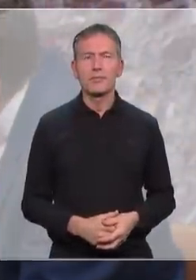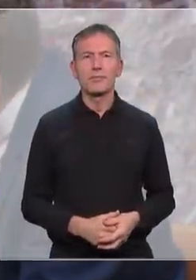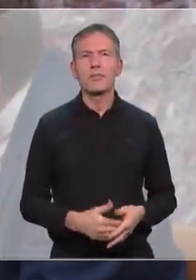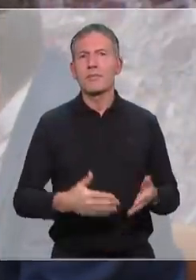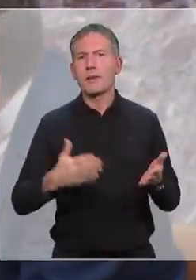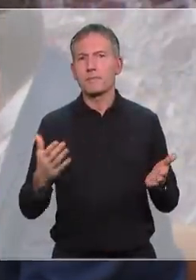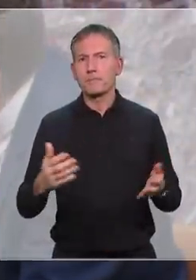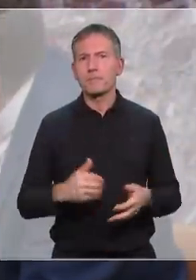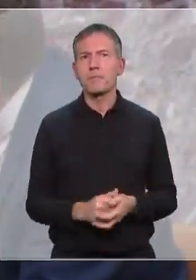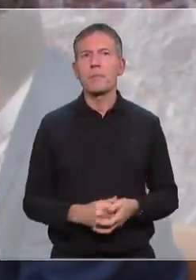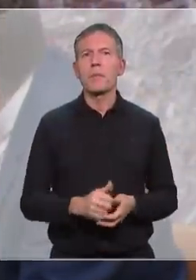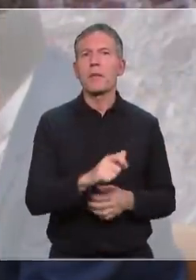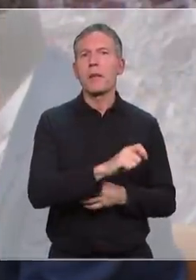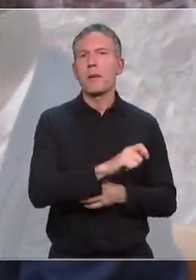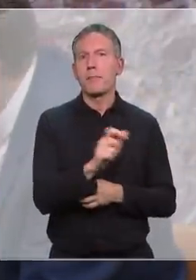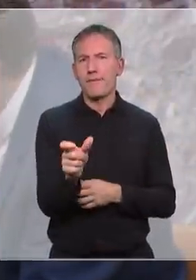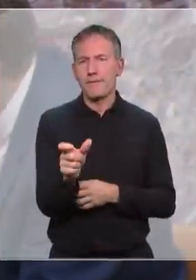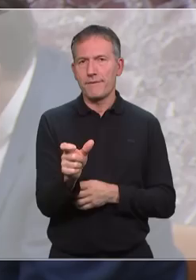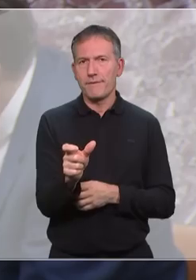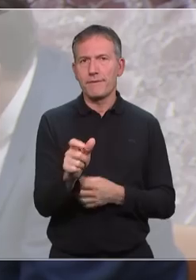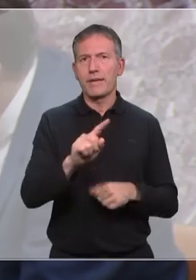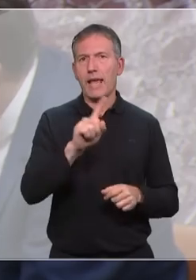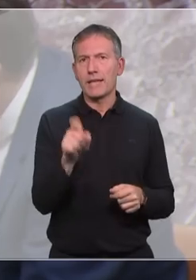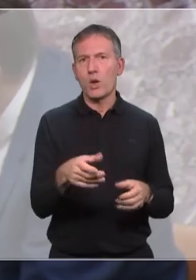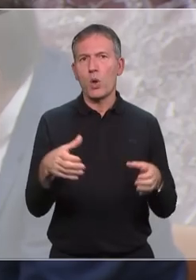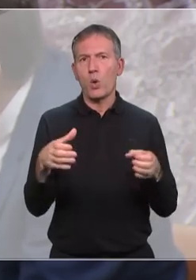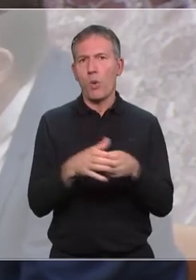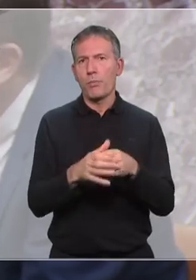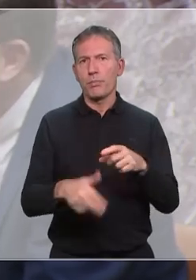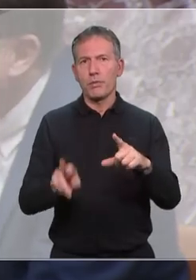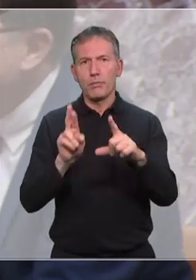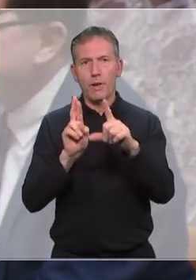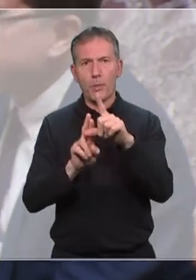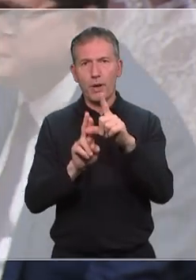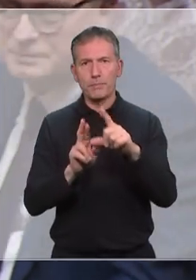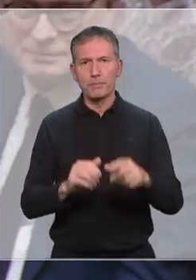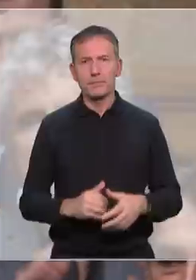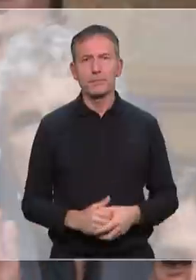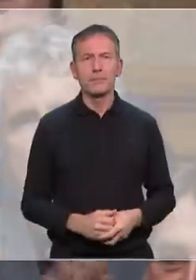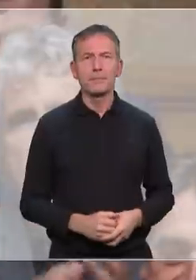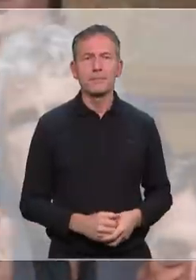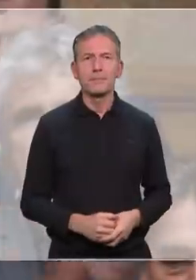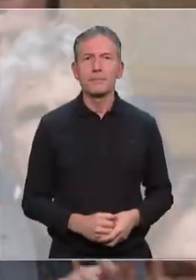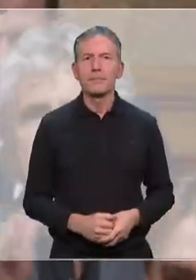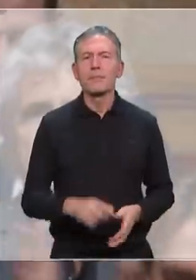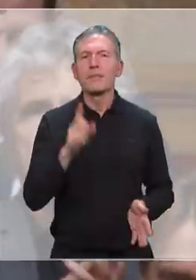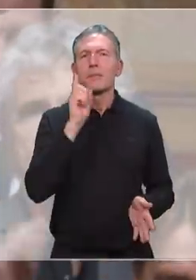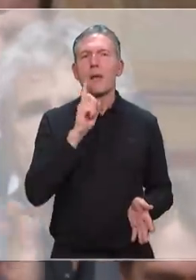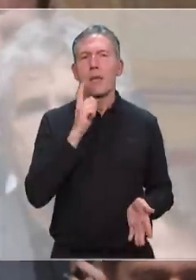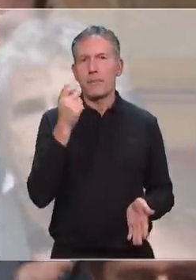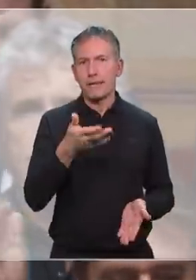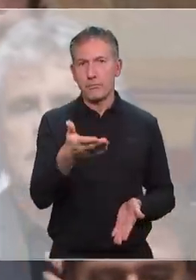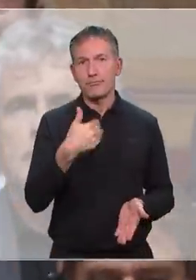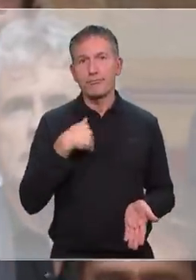Alors, la parole est à monsieur Francis Dubois pour le groupe Les Républicains. Madame la Présidente,